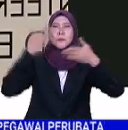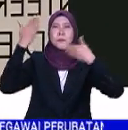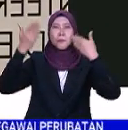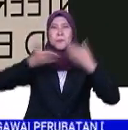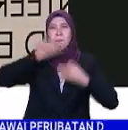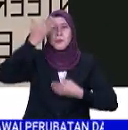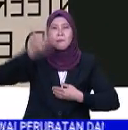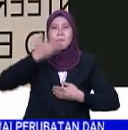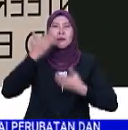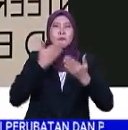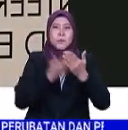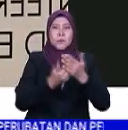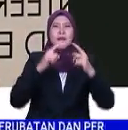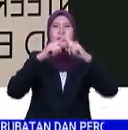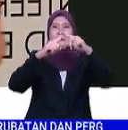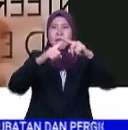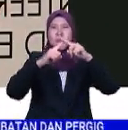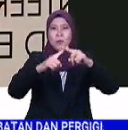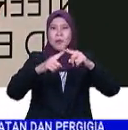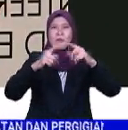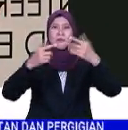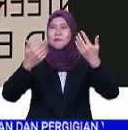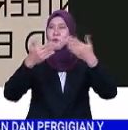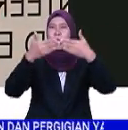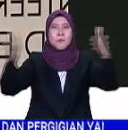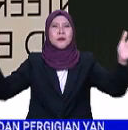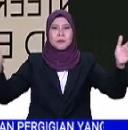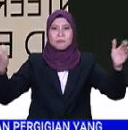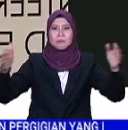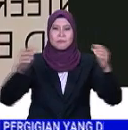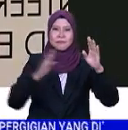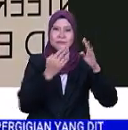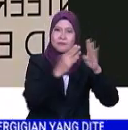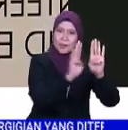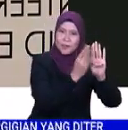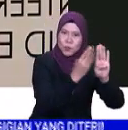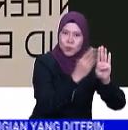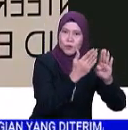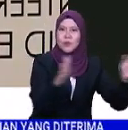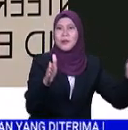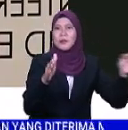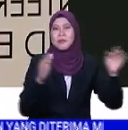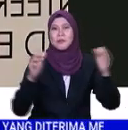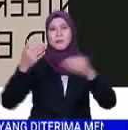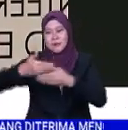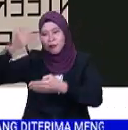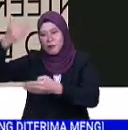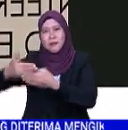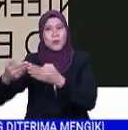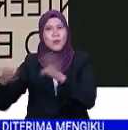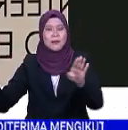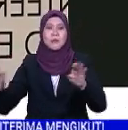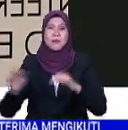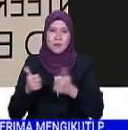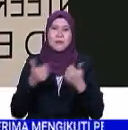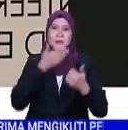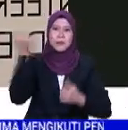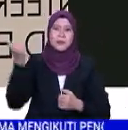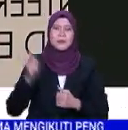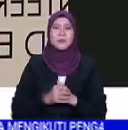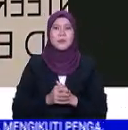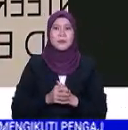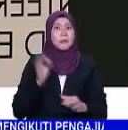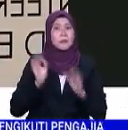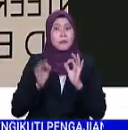baguslah. Seperti dalam ruang terbuka, ya, kita buka tingkap, buka pintu dan sebagainya. Tak ada aircon. Kemudian kalau kita berada